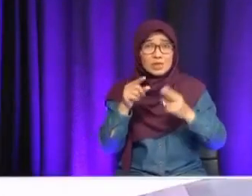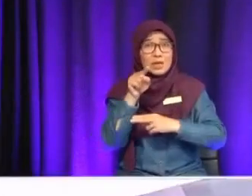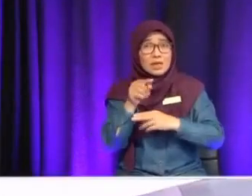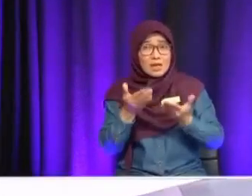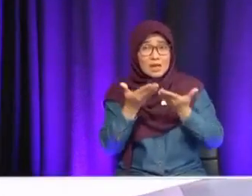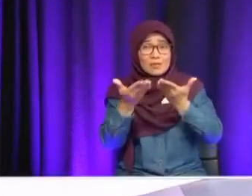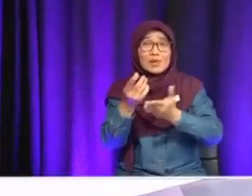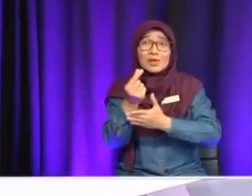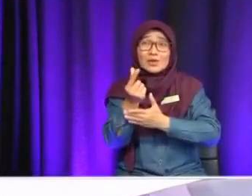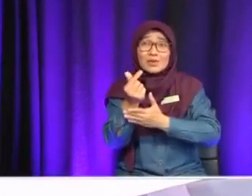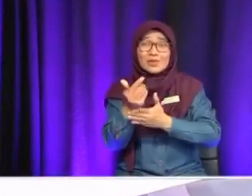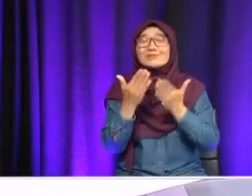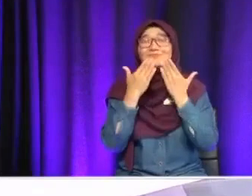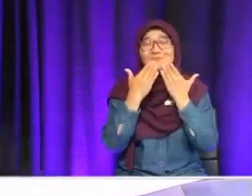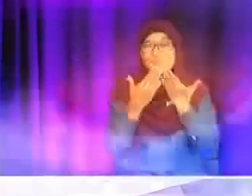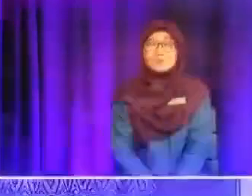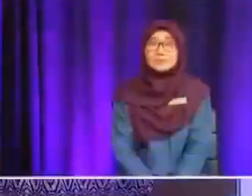Boleh. Terima kasih banyak kak. Sama-sama.